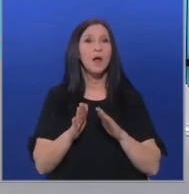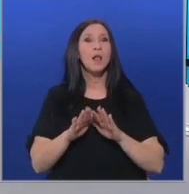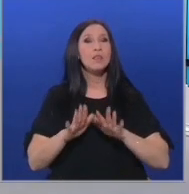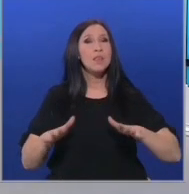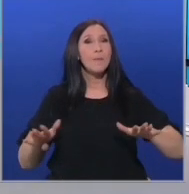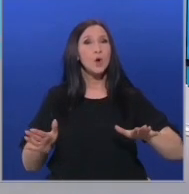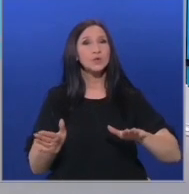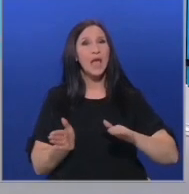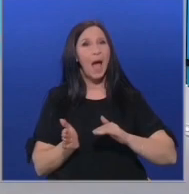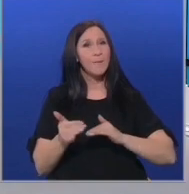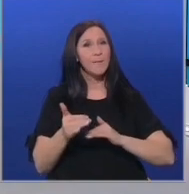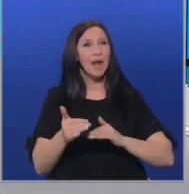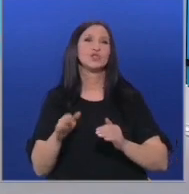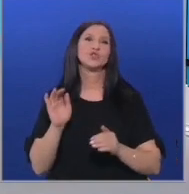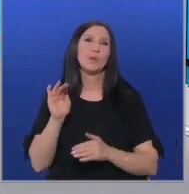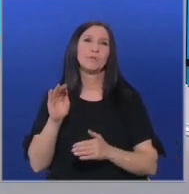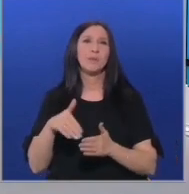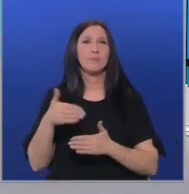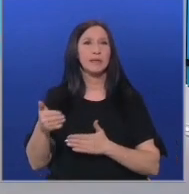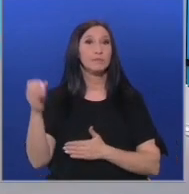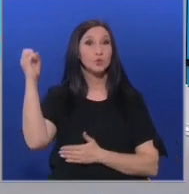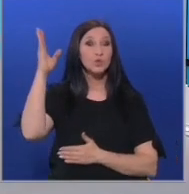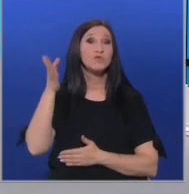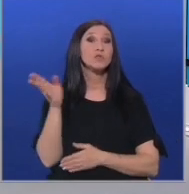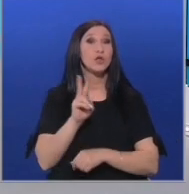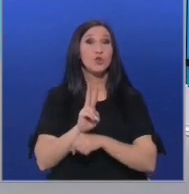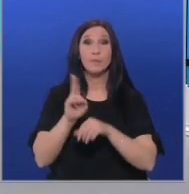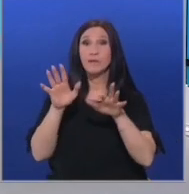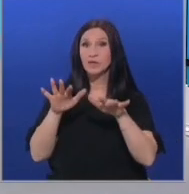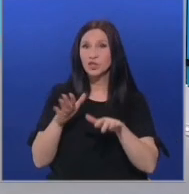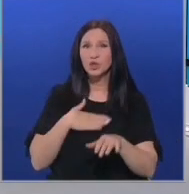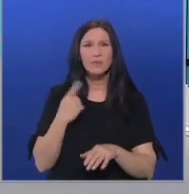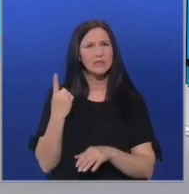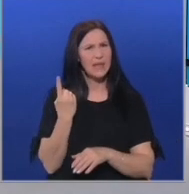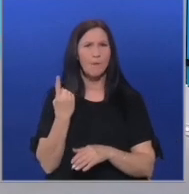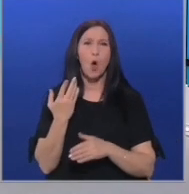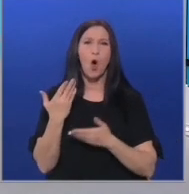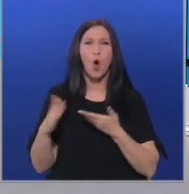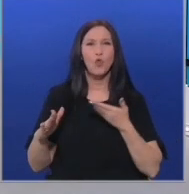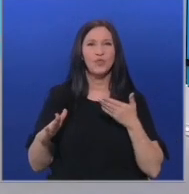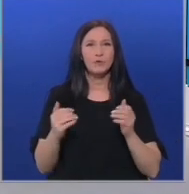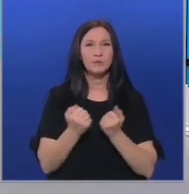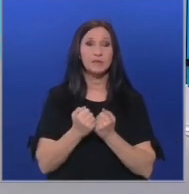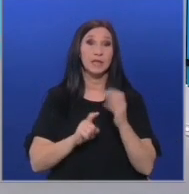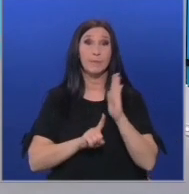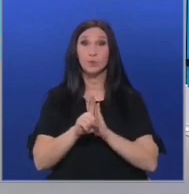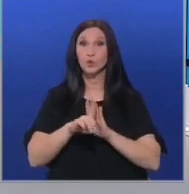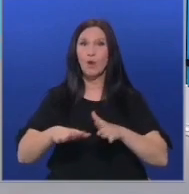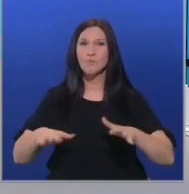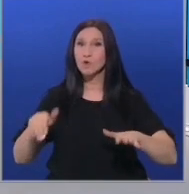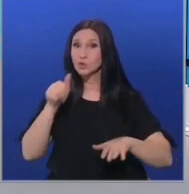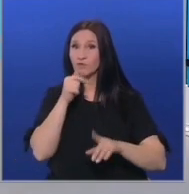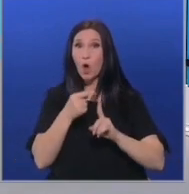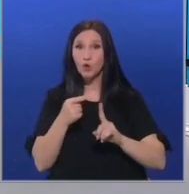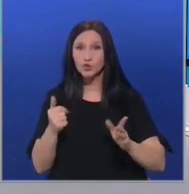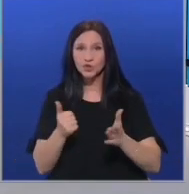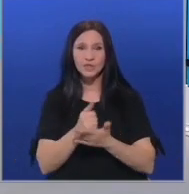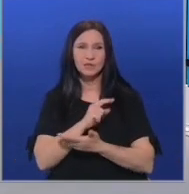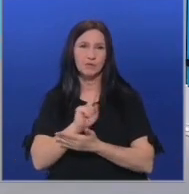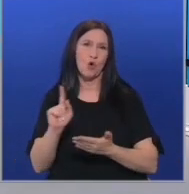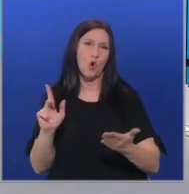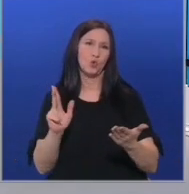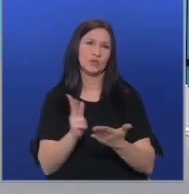ще бъде предимно слънчево и следобедни превалявания ще има само на отделни места. Температурата на морската вода е от 16